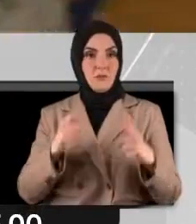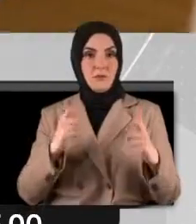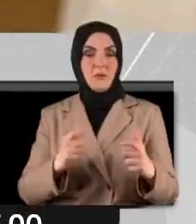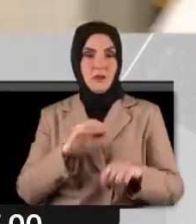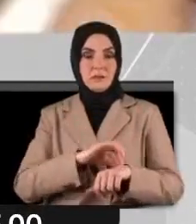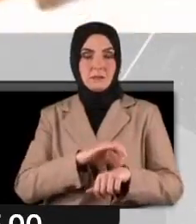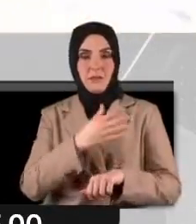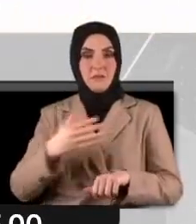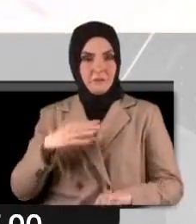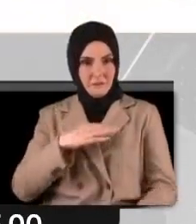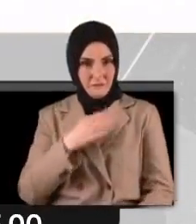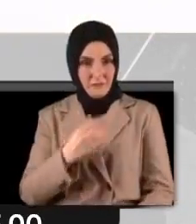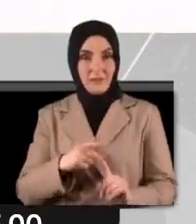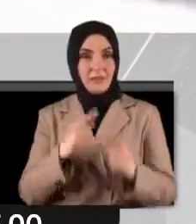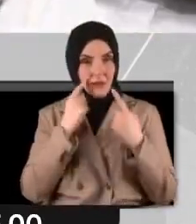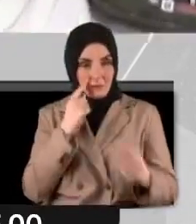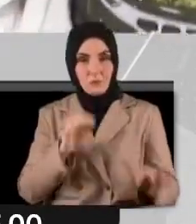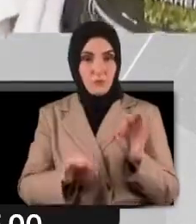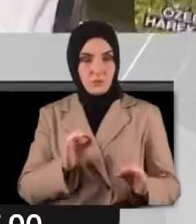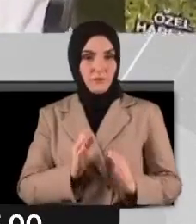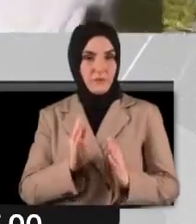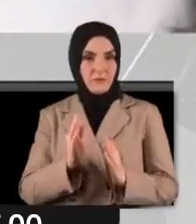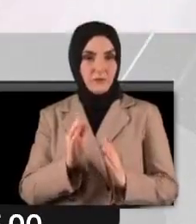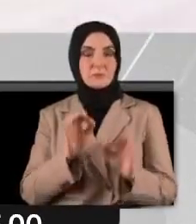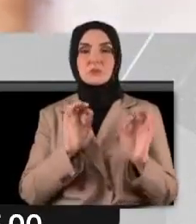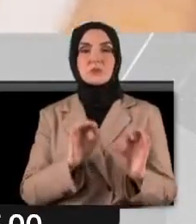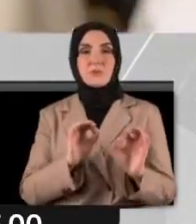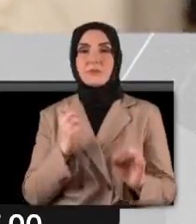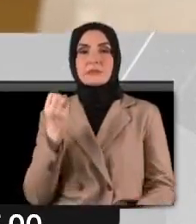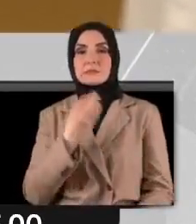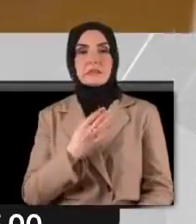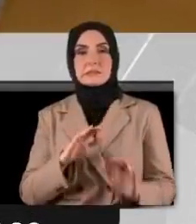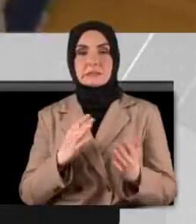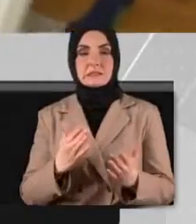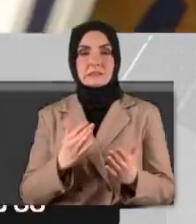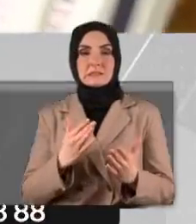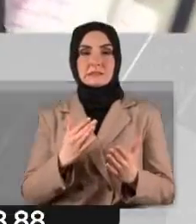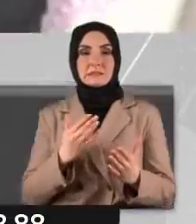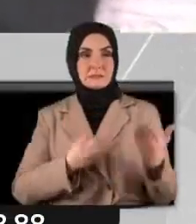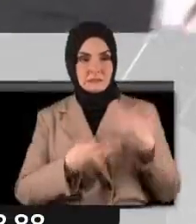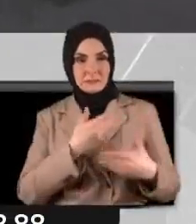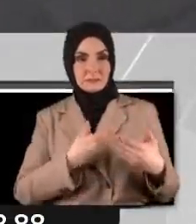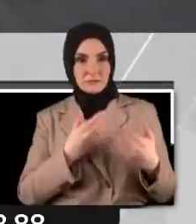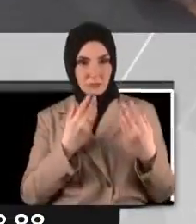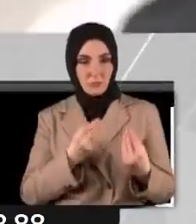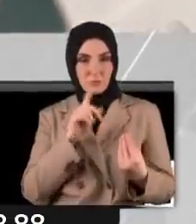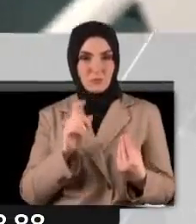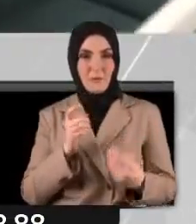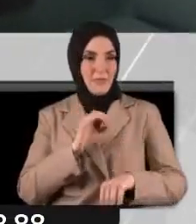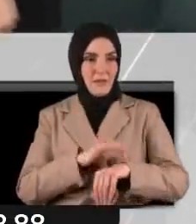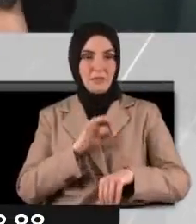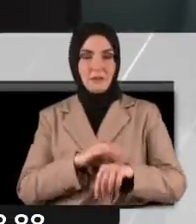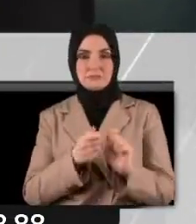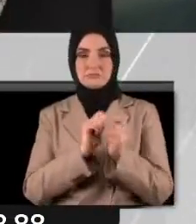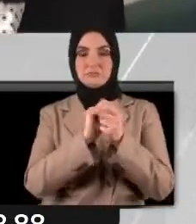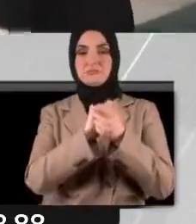Tedavileri devam ediyor. Şu anda rakam var mı? Belli bir rakam da vermek aslında zor çünkü evet. Dakikadan dakikaya değişiyor bu rakamlar. Şimdi